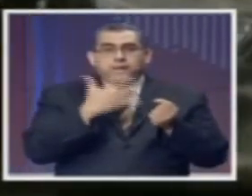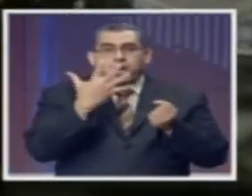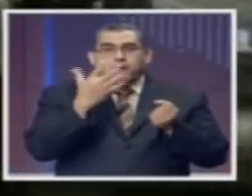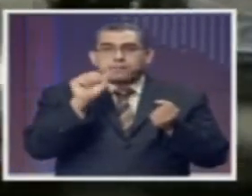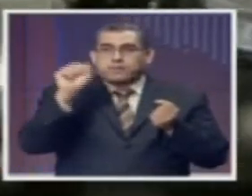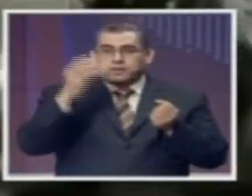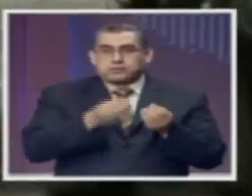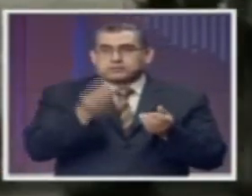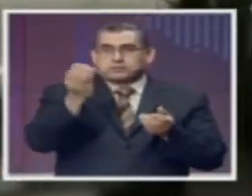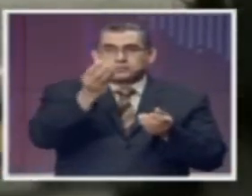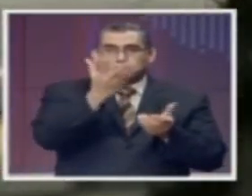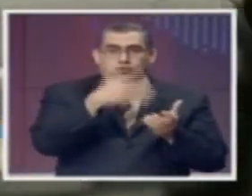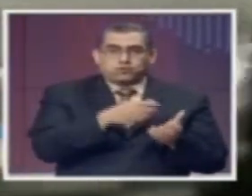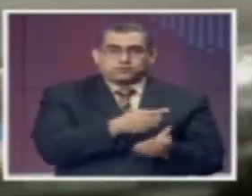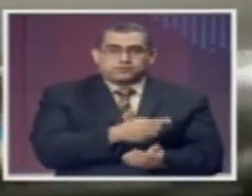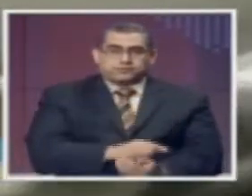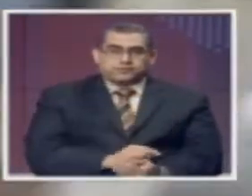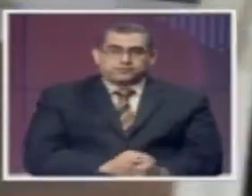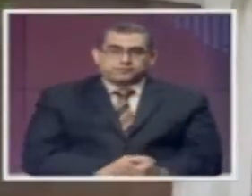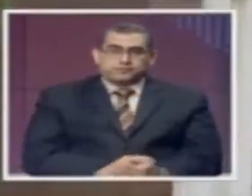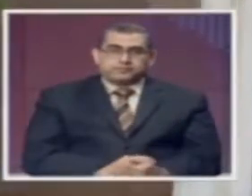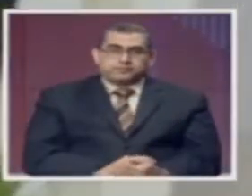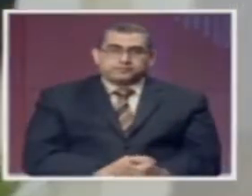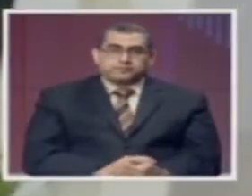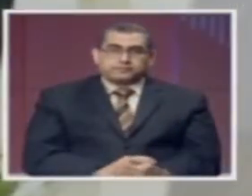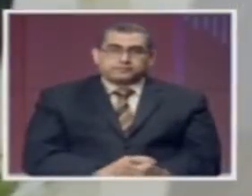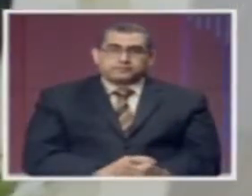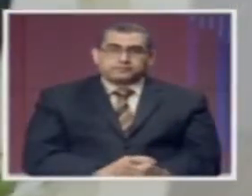سيارات مبلغ بسرقتها.